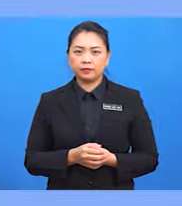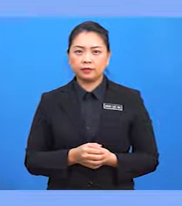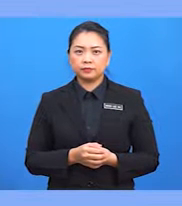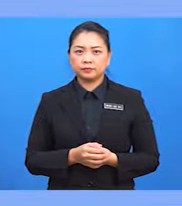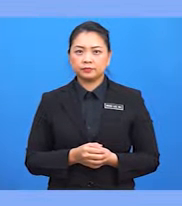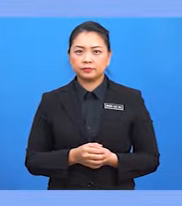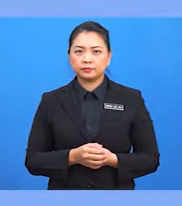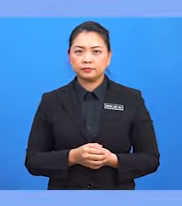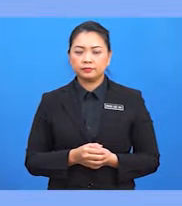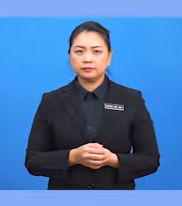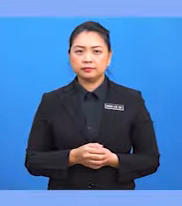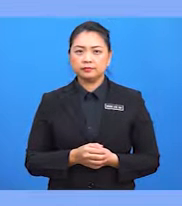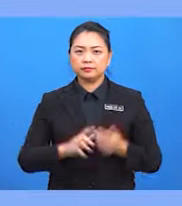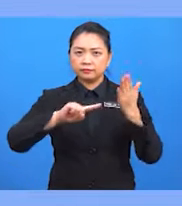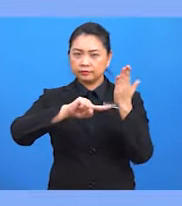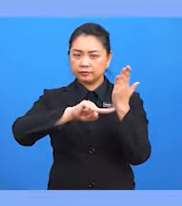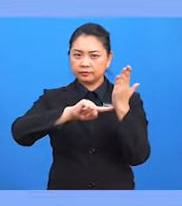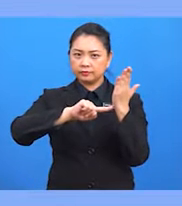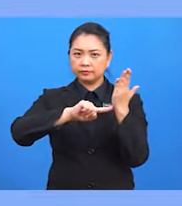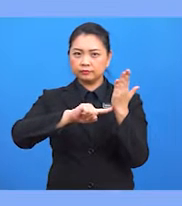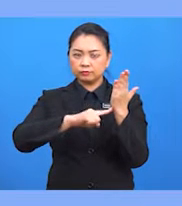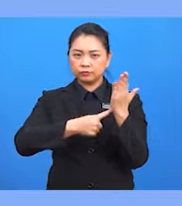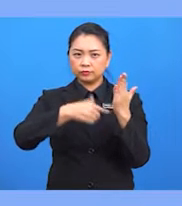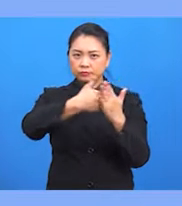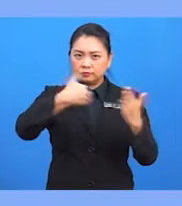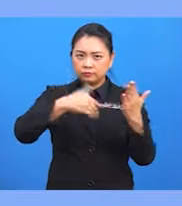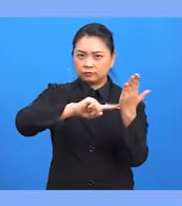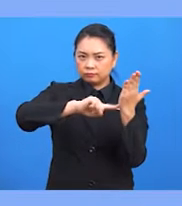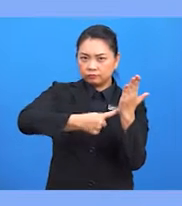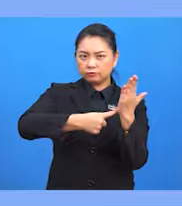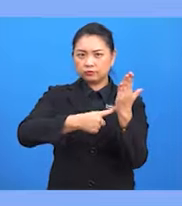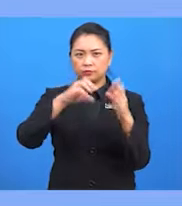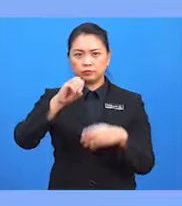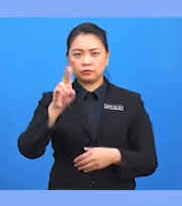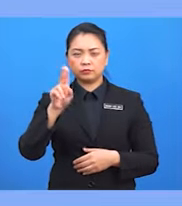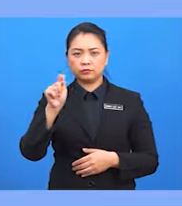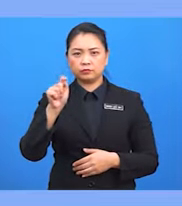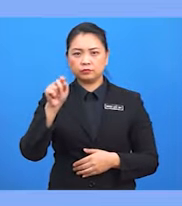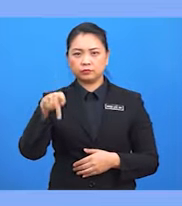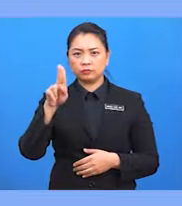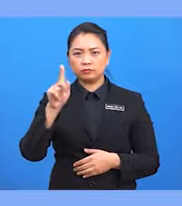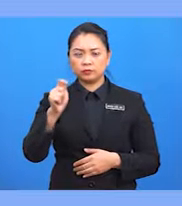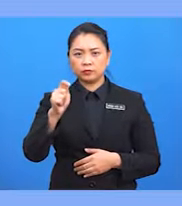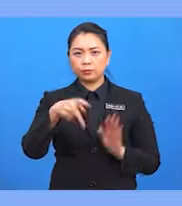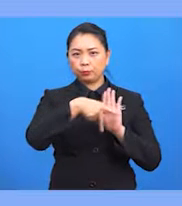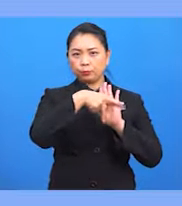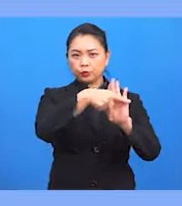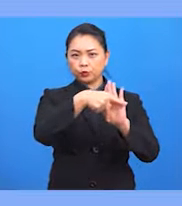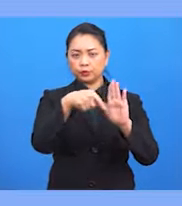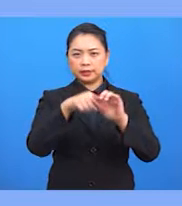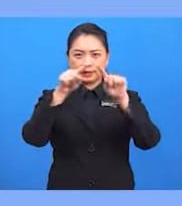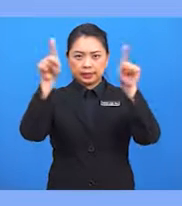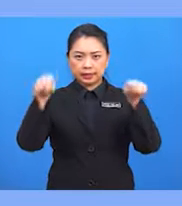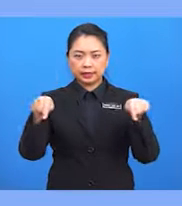Kriteria sebelum memulakan kerja amali ini adalah output. Ia adalah poster di skrin bagi media